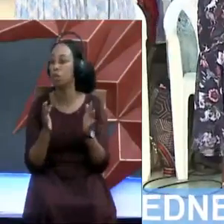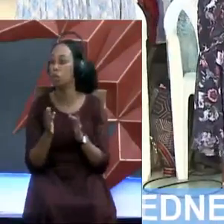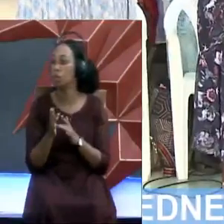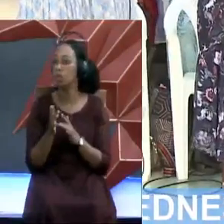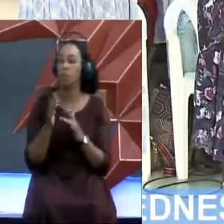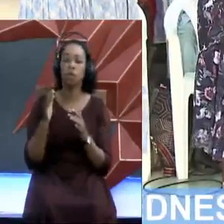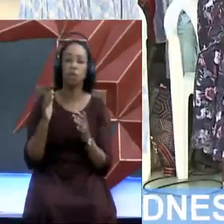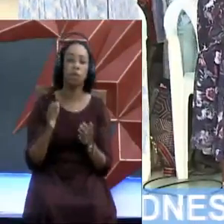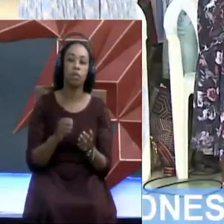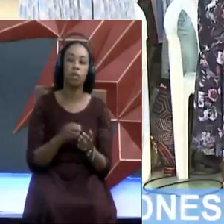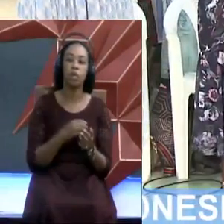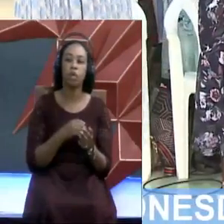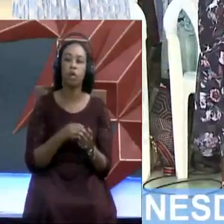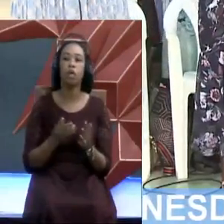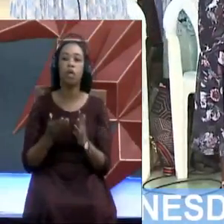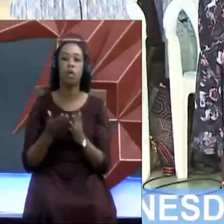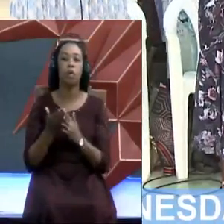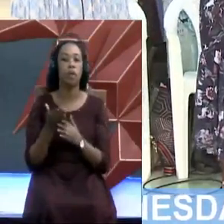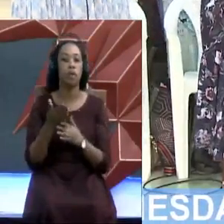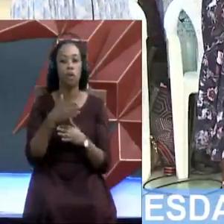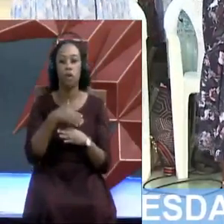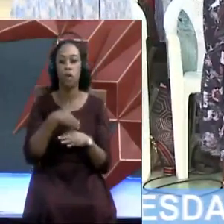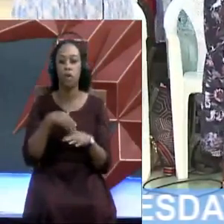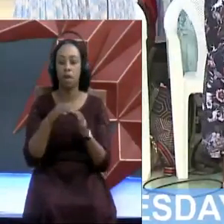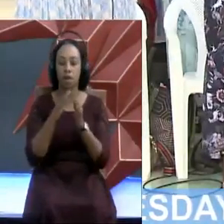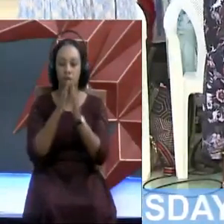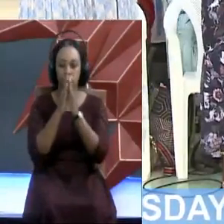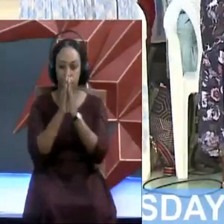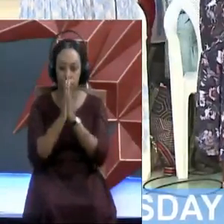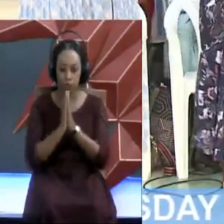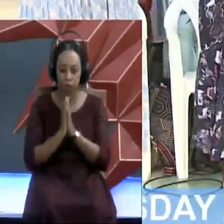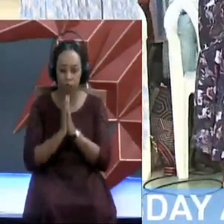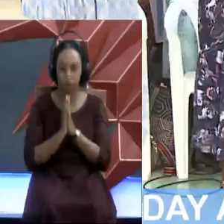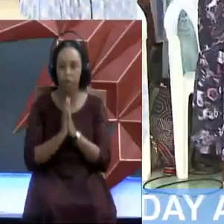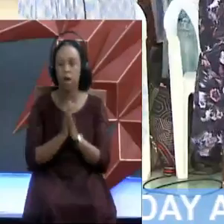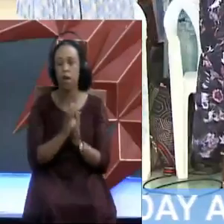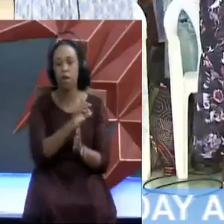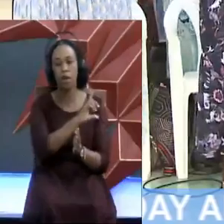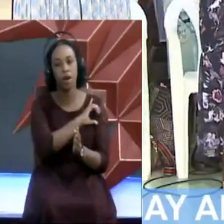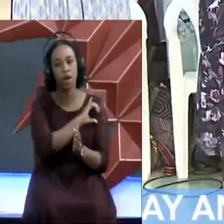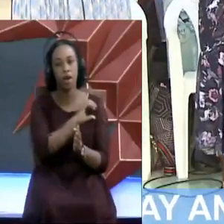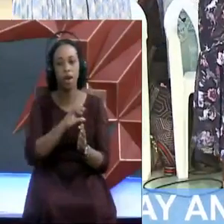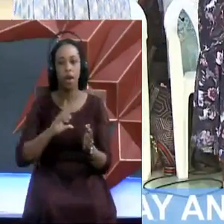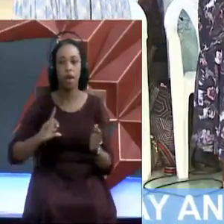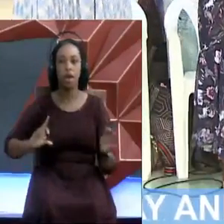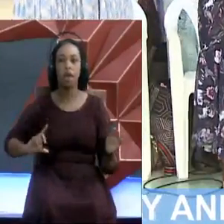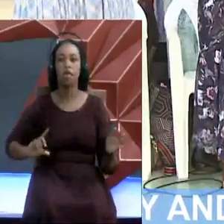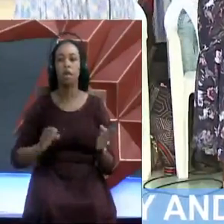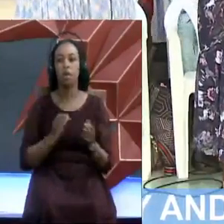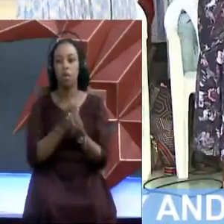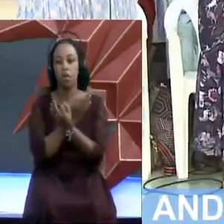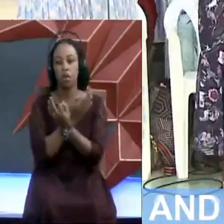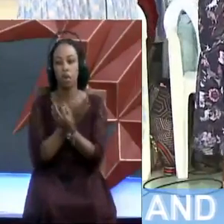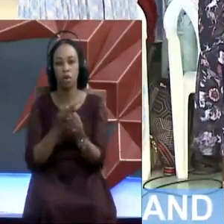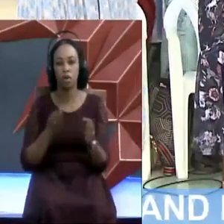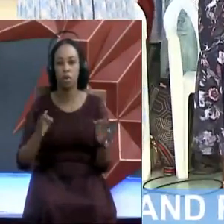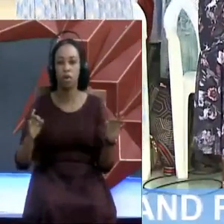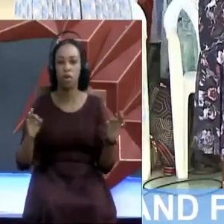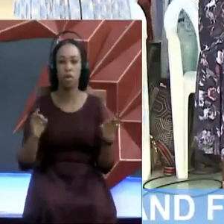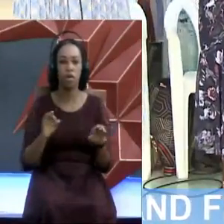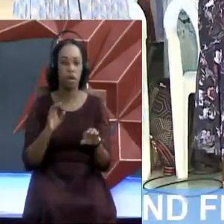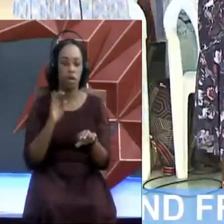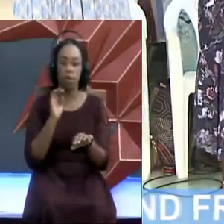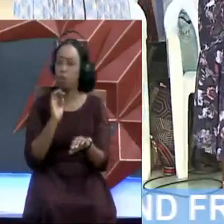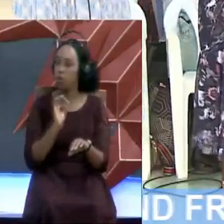Kwa maombi Bwana atakuponya Ni mshindi